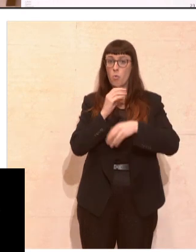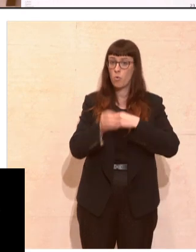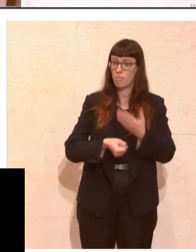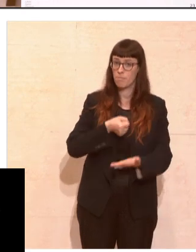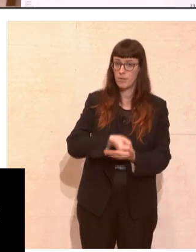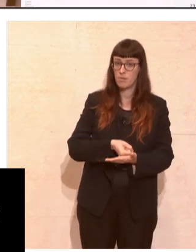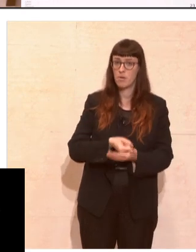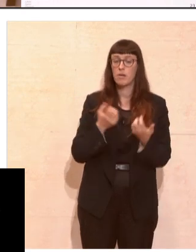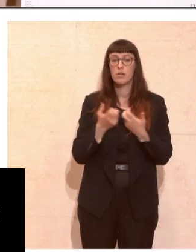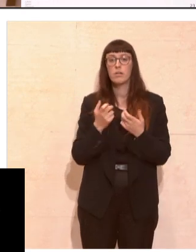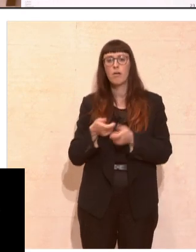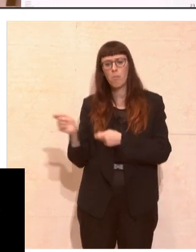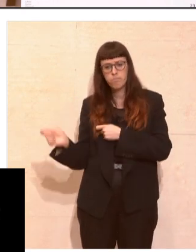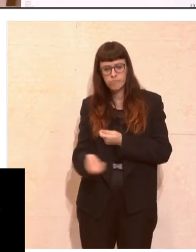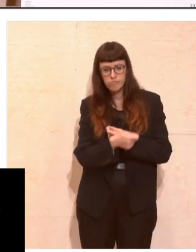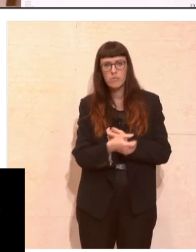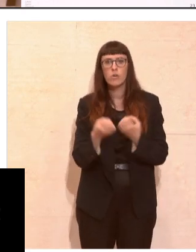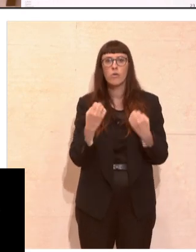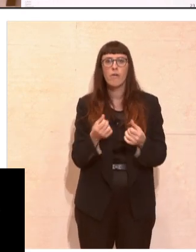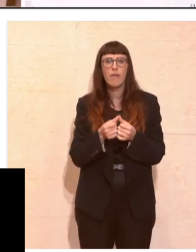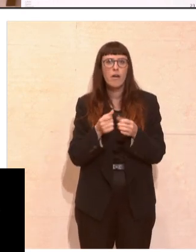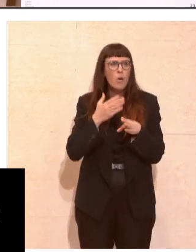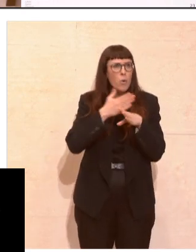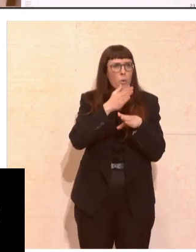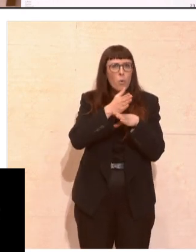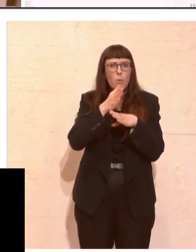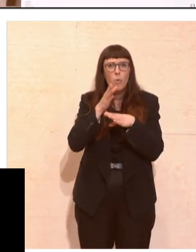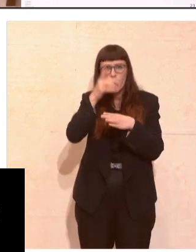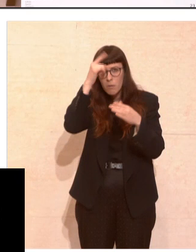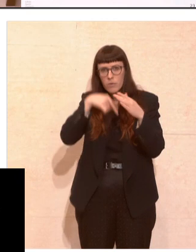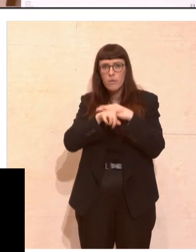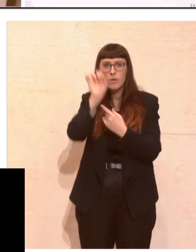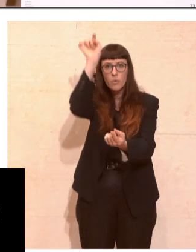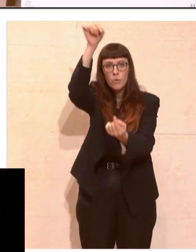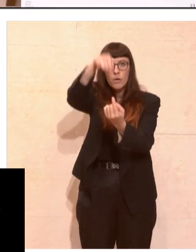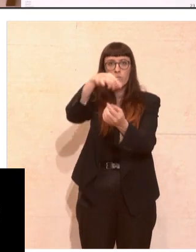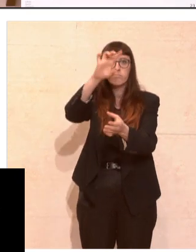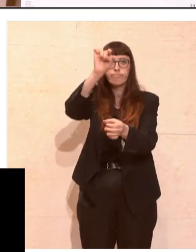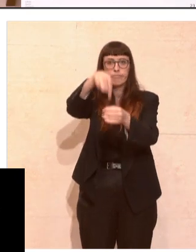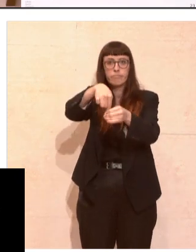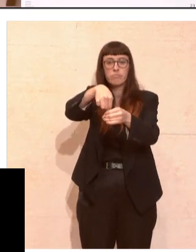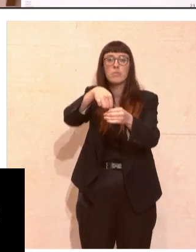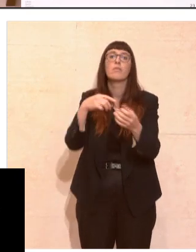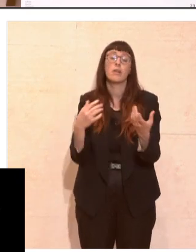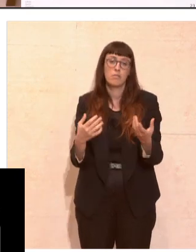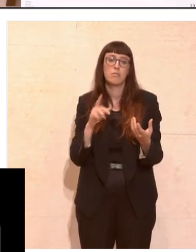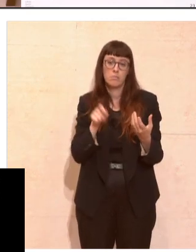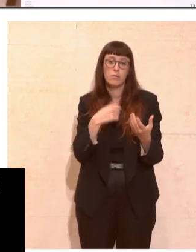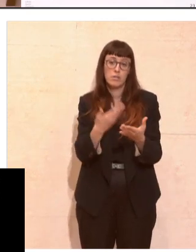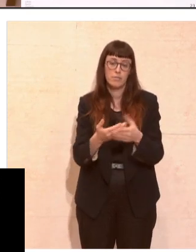golf, on regarde un peu la meilleure trajectoire qu'il peut avoir et le nombre de trajectoires qui peuvent illustrer très